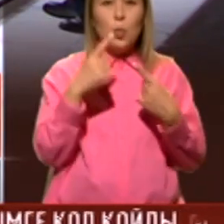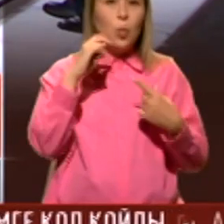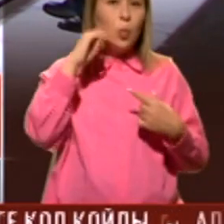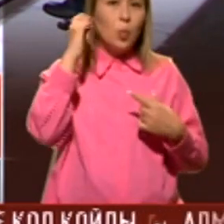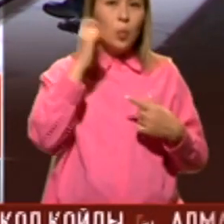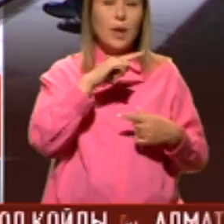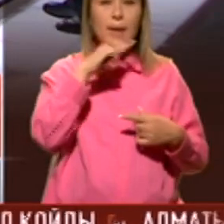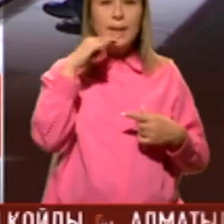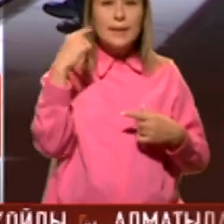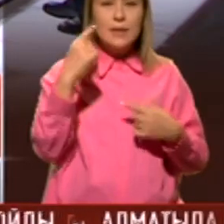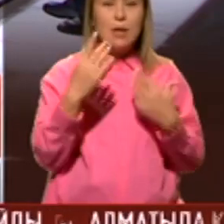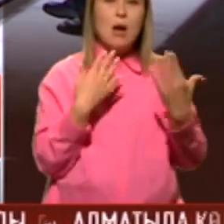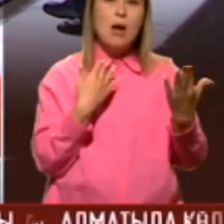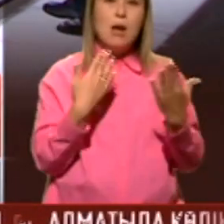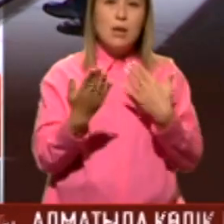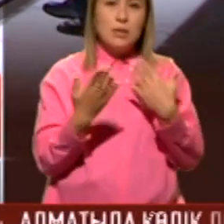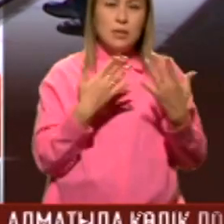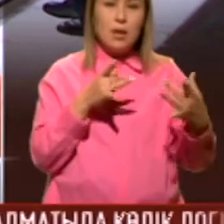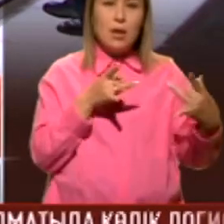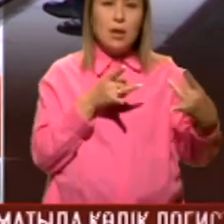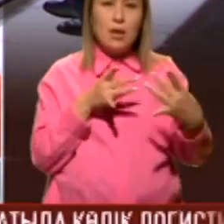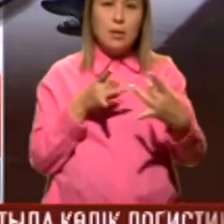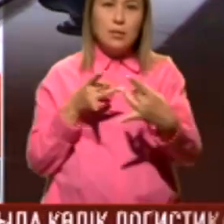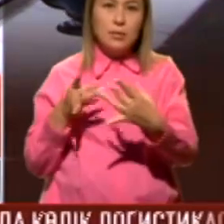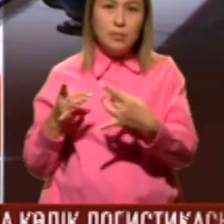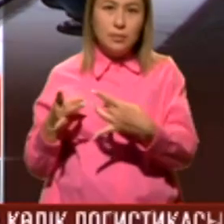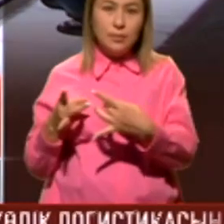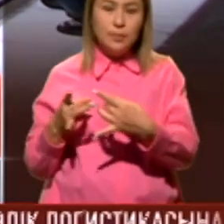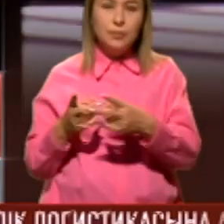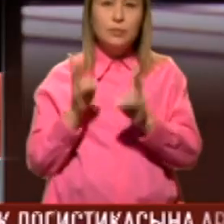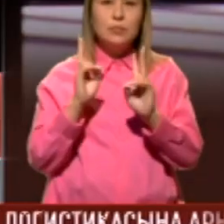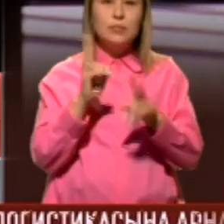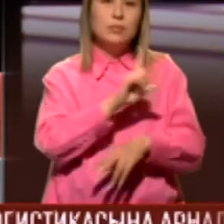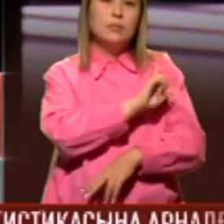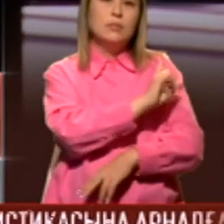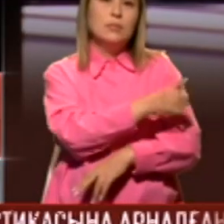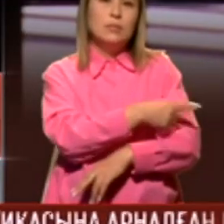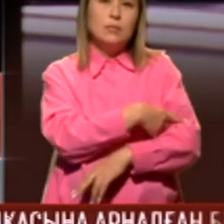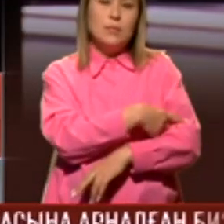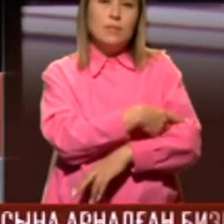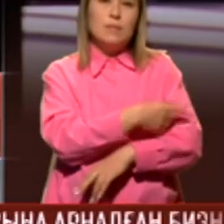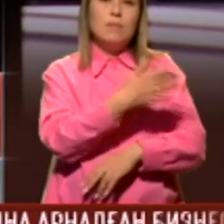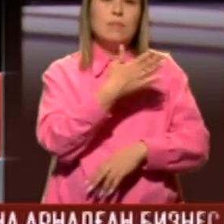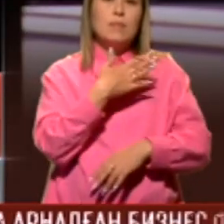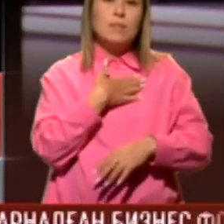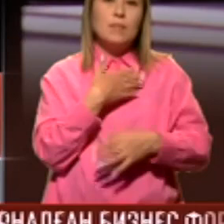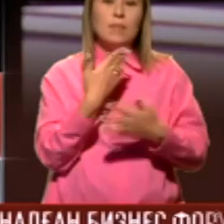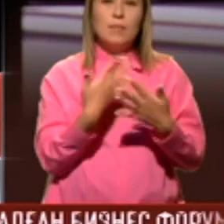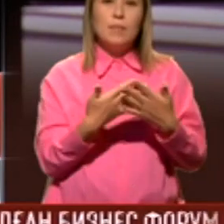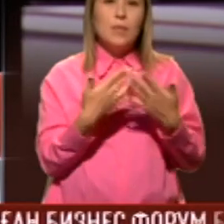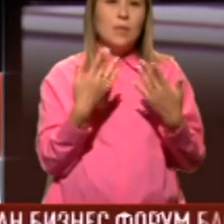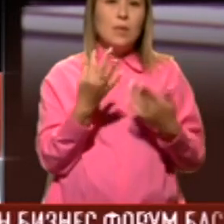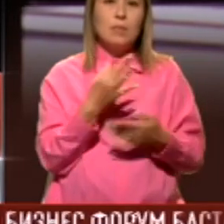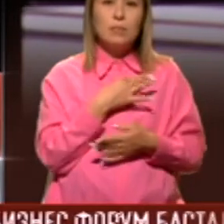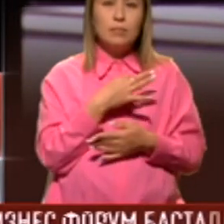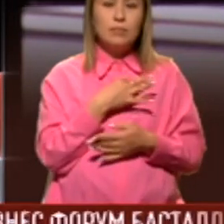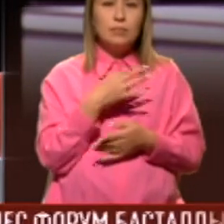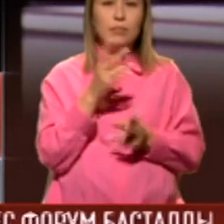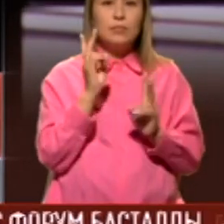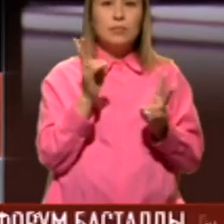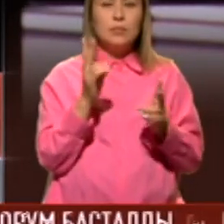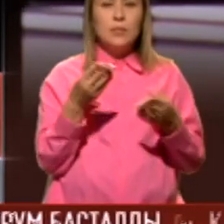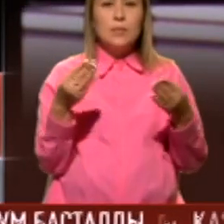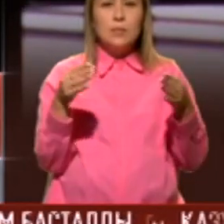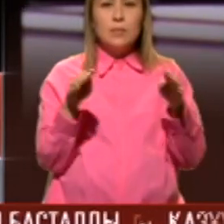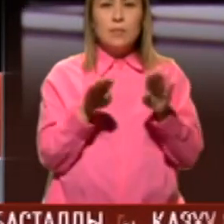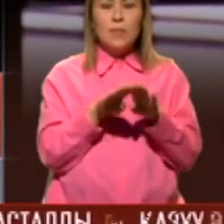Ресей арасындағы қақтығыстың өзі шындап кезде кім мақты деген мен бәрібір өз қарамағымда ұстаймын деген дүние.